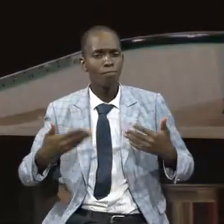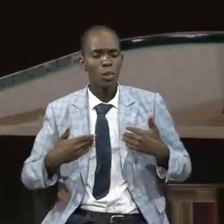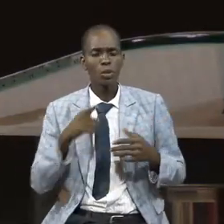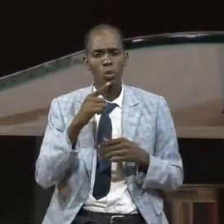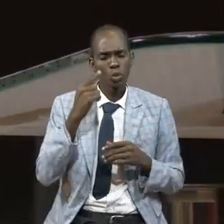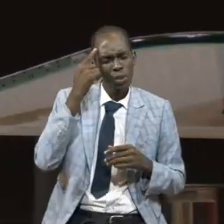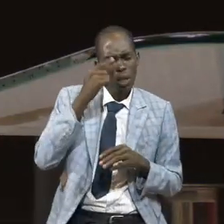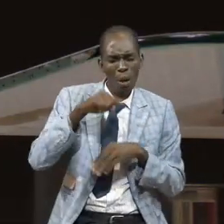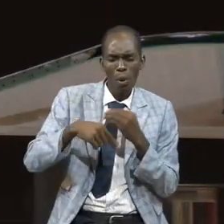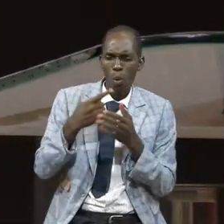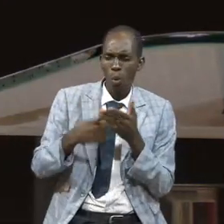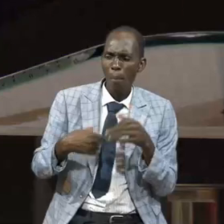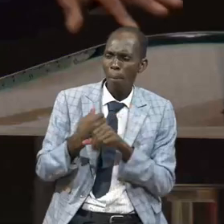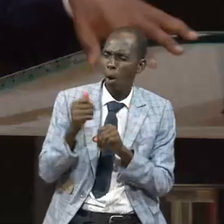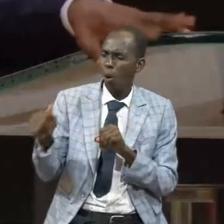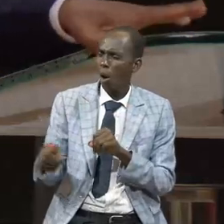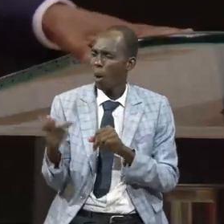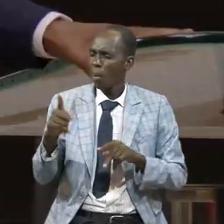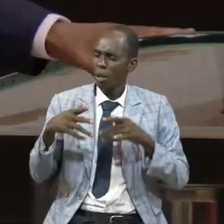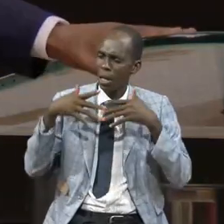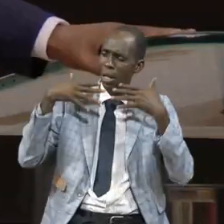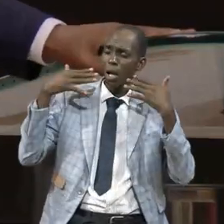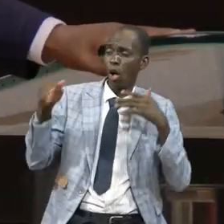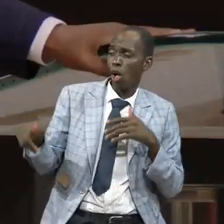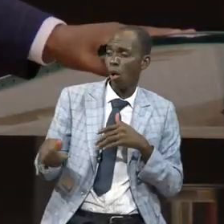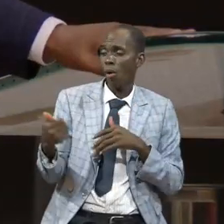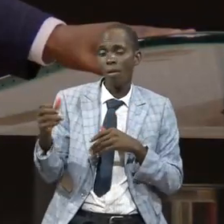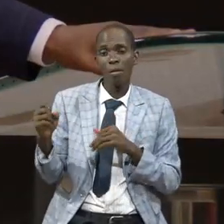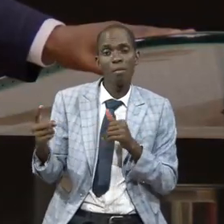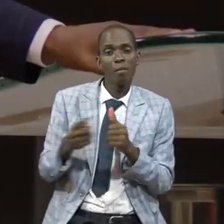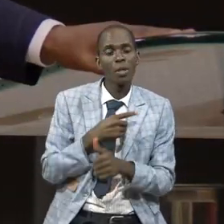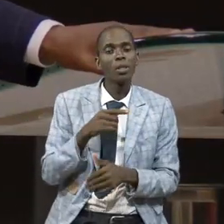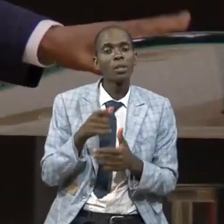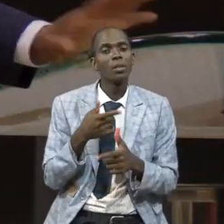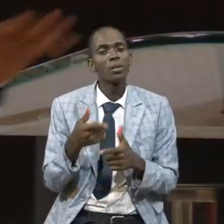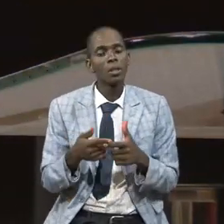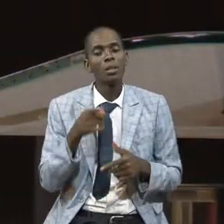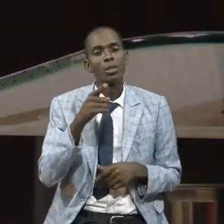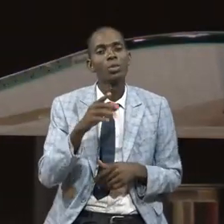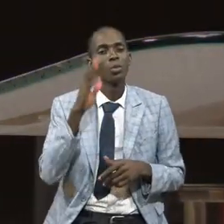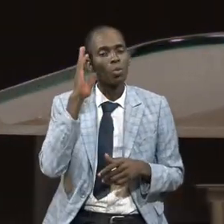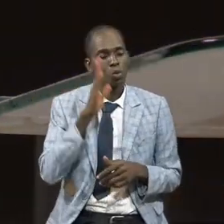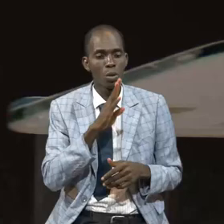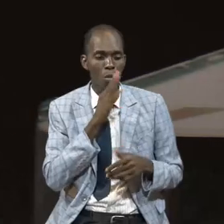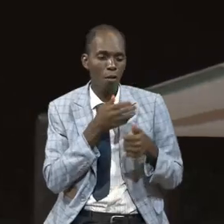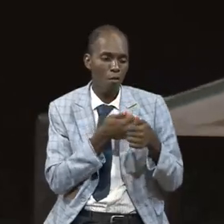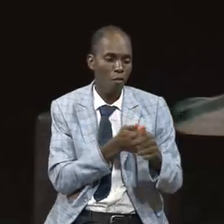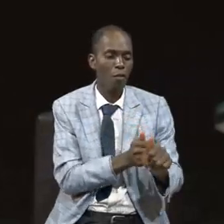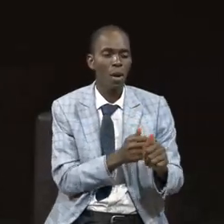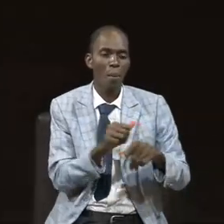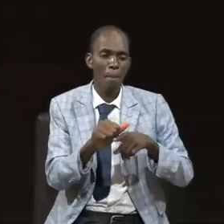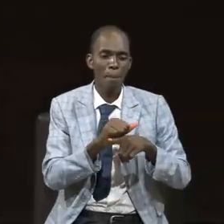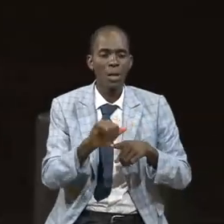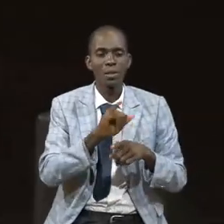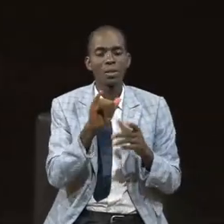vous pensez à ce qui les enchante, les autres d'abord. Et puis, vous allez vivre par la loi royale.